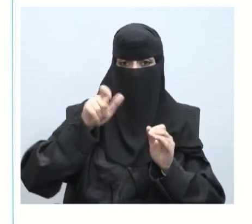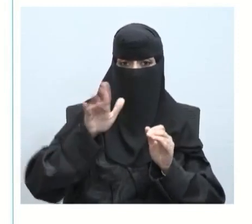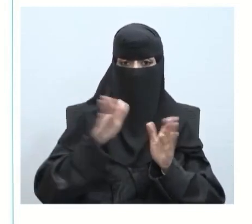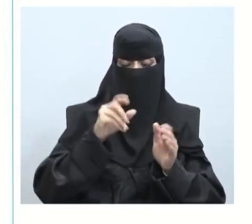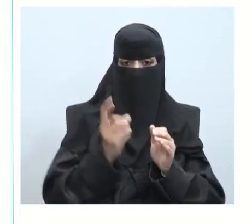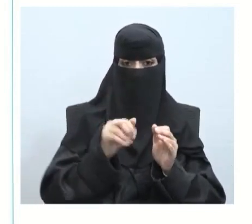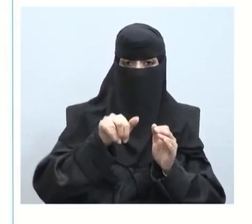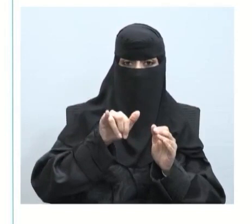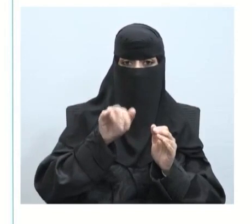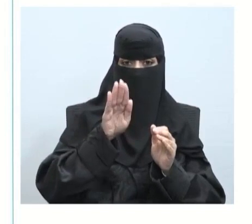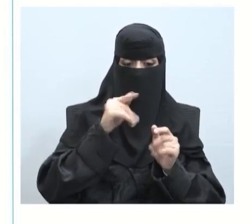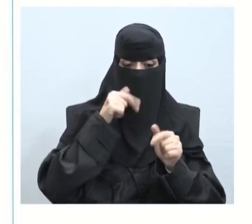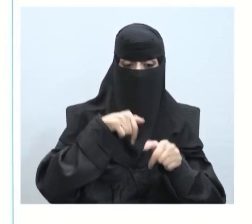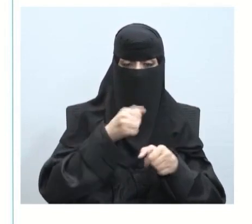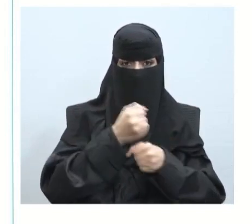لتقوم بتعيين